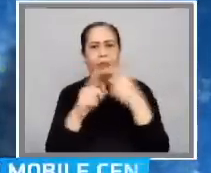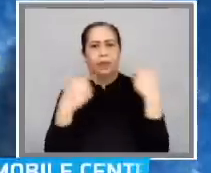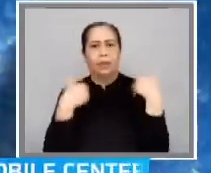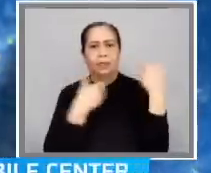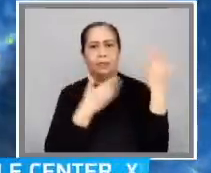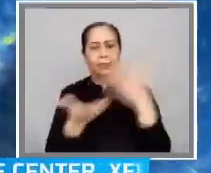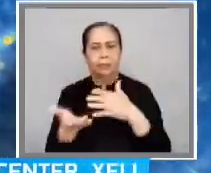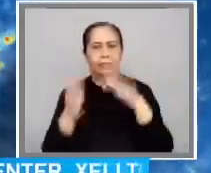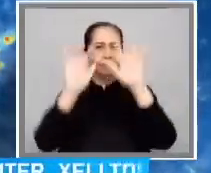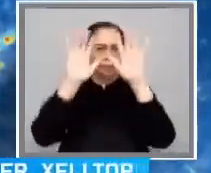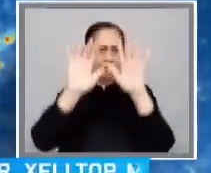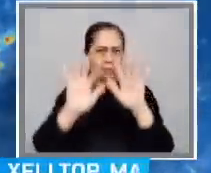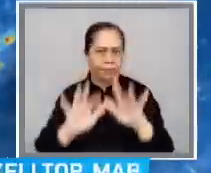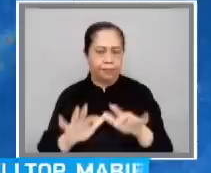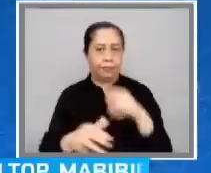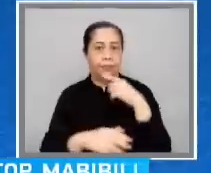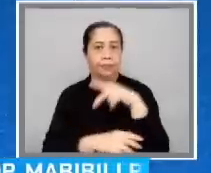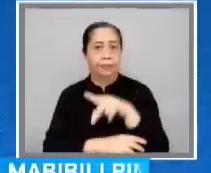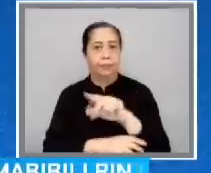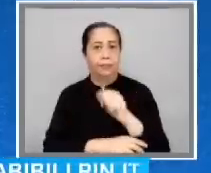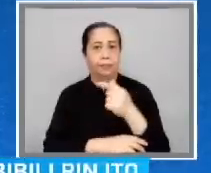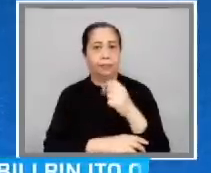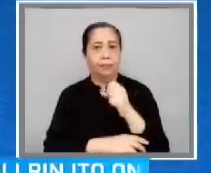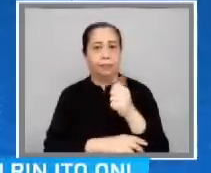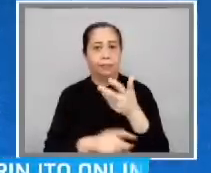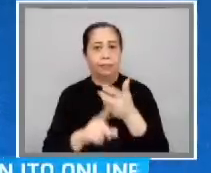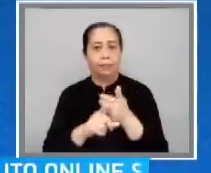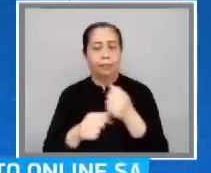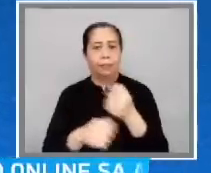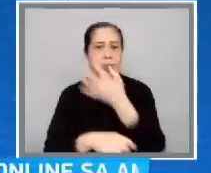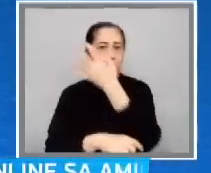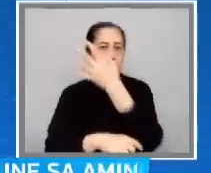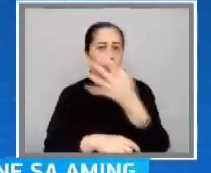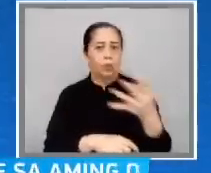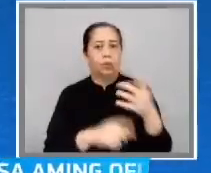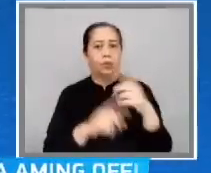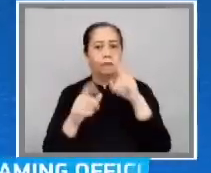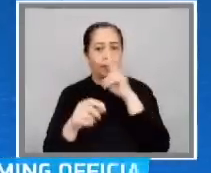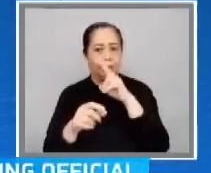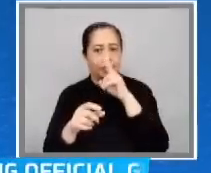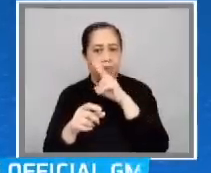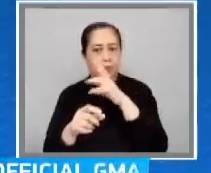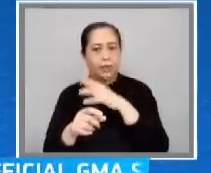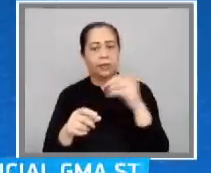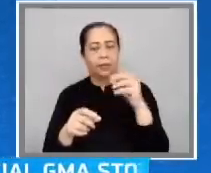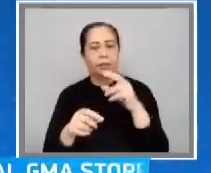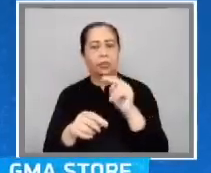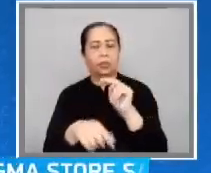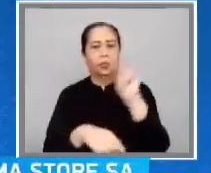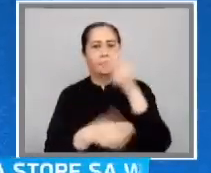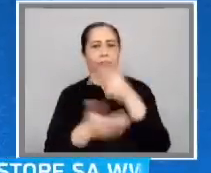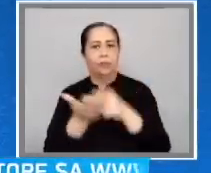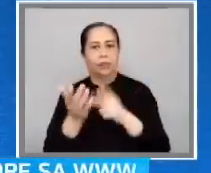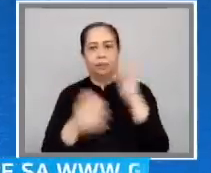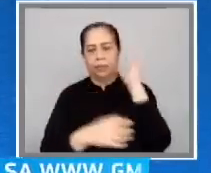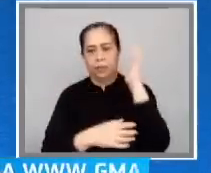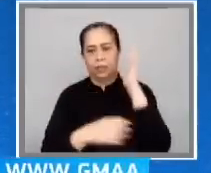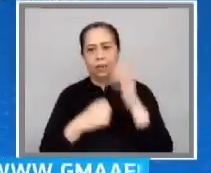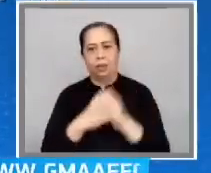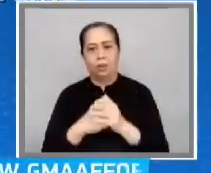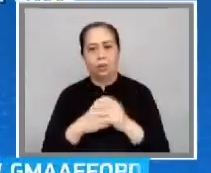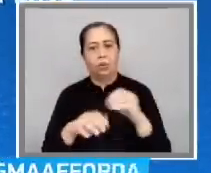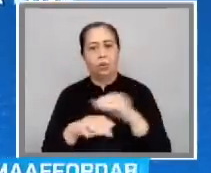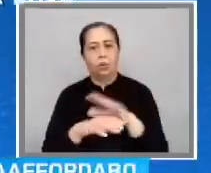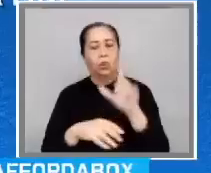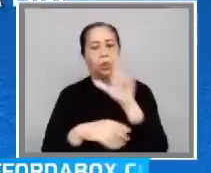ulan. Ayon sa PAGASA, apektado ngayon ang shear line, ang Visayas at northern portion ng Mindanao. Umiiral naman sa Luzon